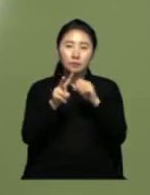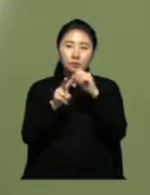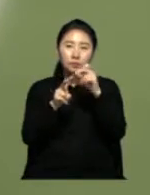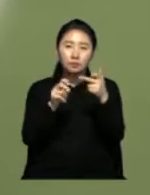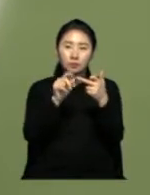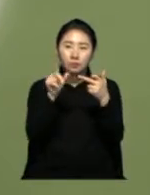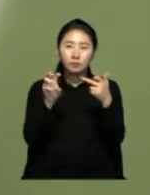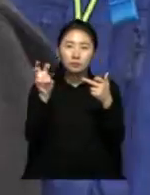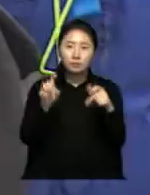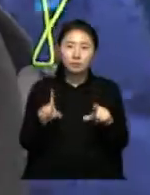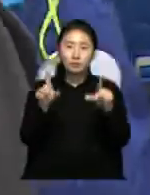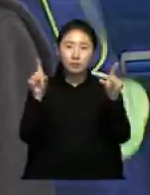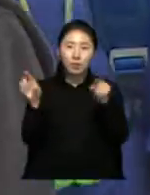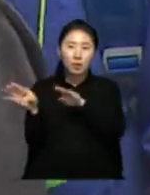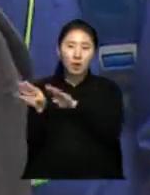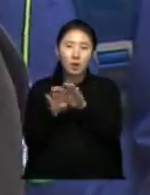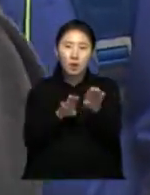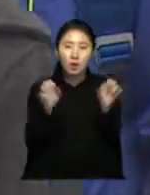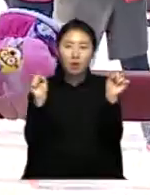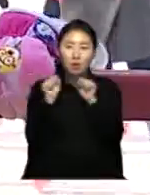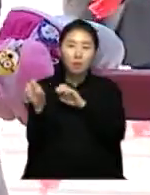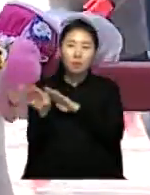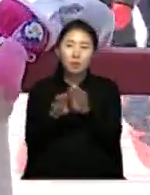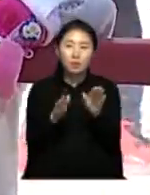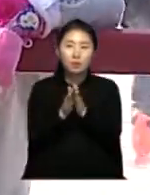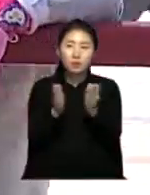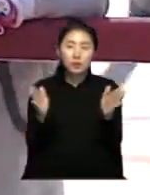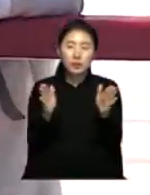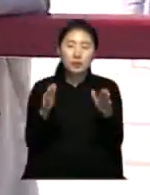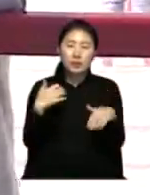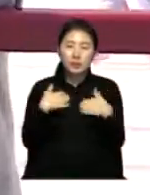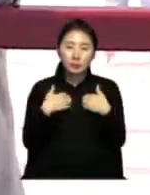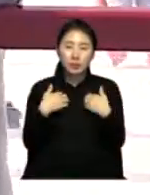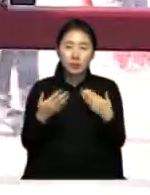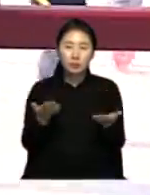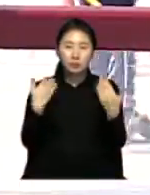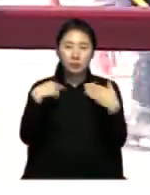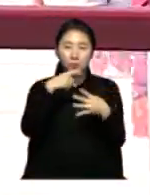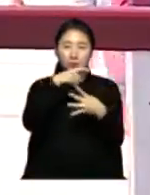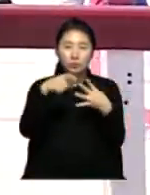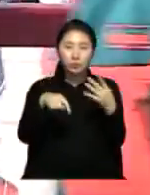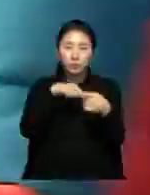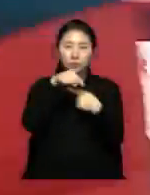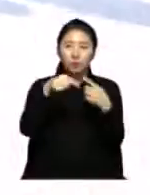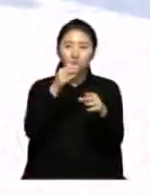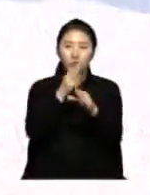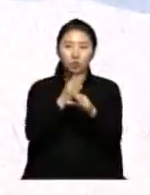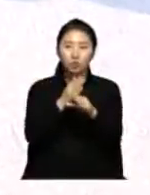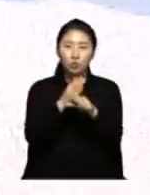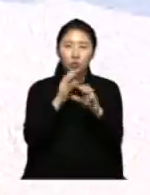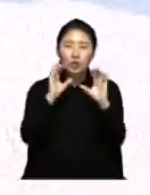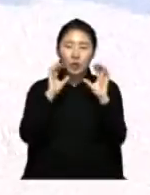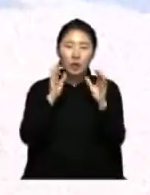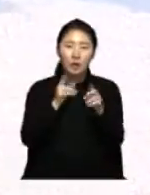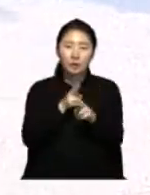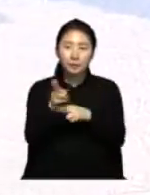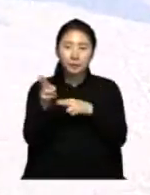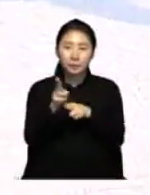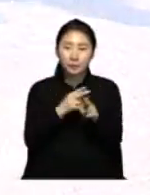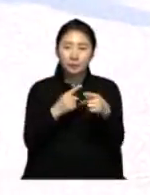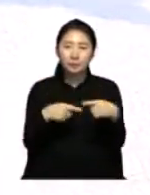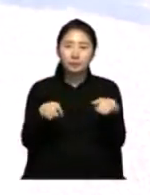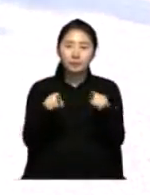서울시 초중고등학교가 겨울방학에 들어가면서 알찬 방학나기를 위한 프로그램이 운영 중입니다. 아이스링크장을